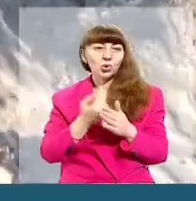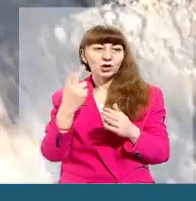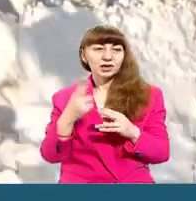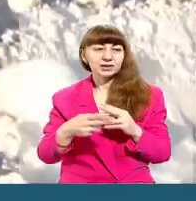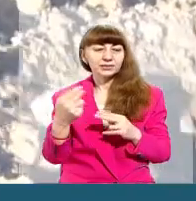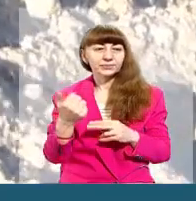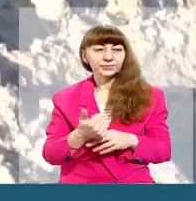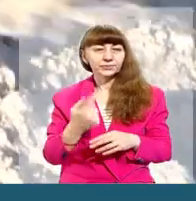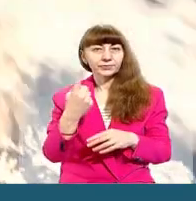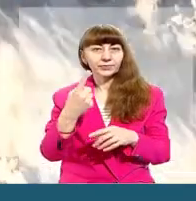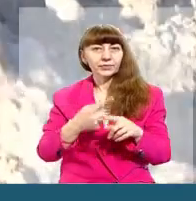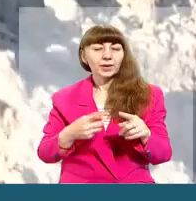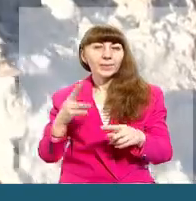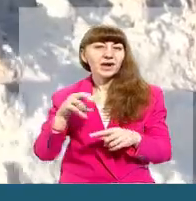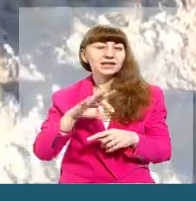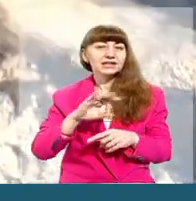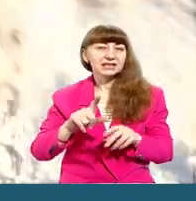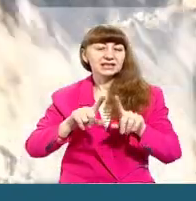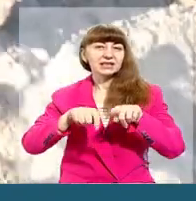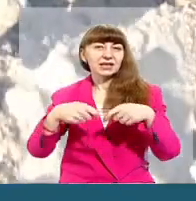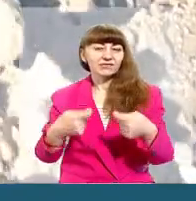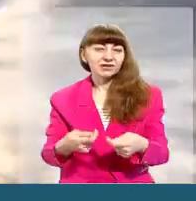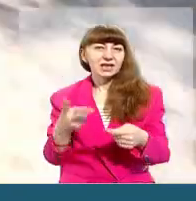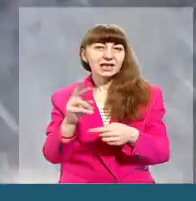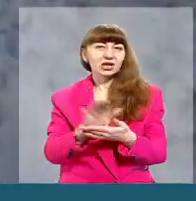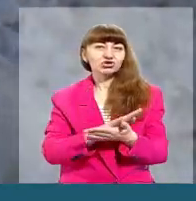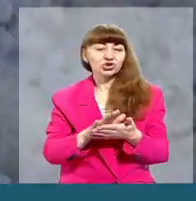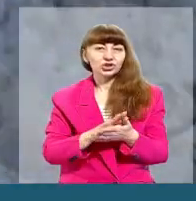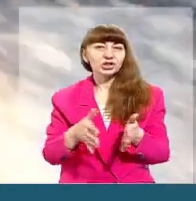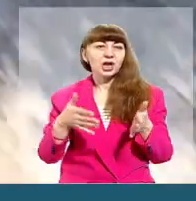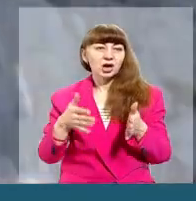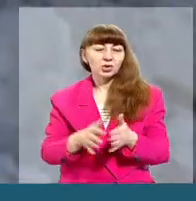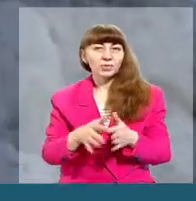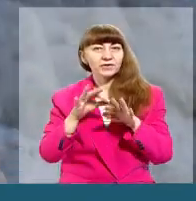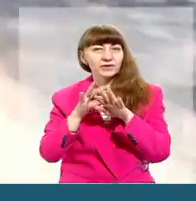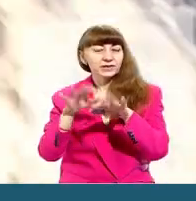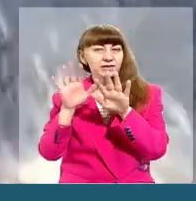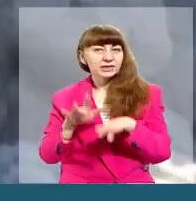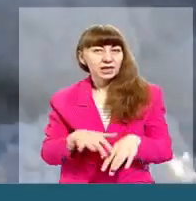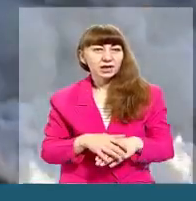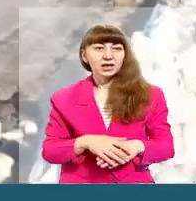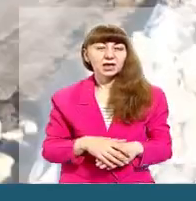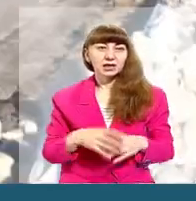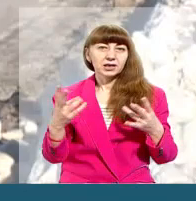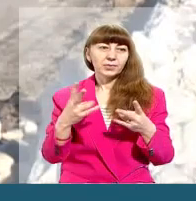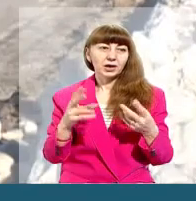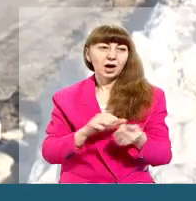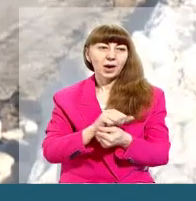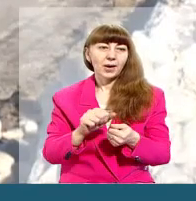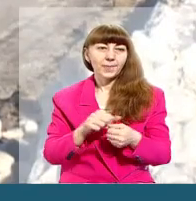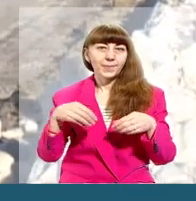выделено 1,5 миллиарда тенге. Подрядные организации занимаются очисткой дорог и тротуаров, вывозом, а также при необходимости